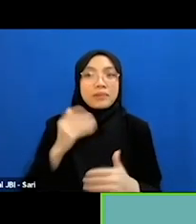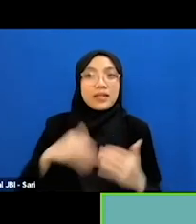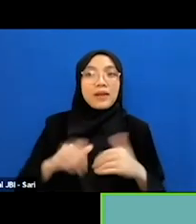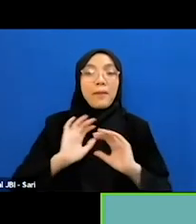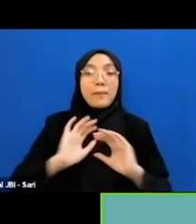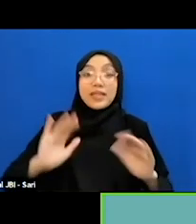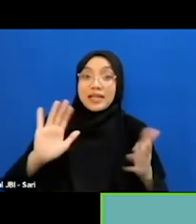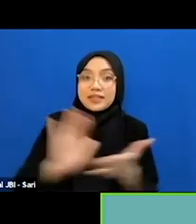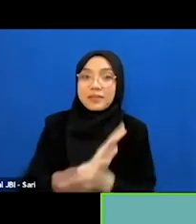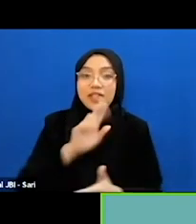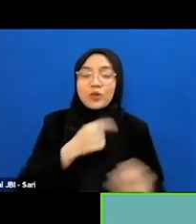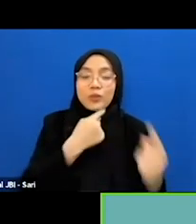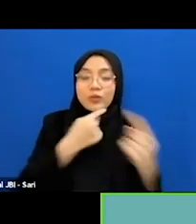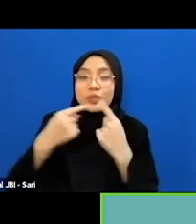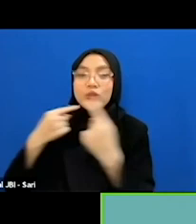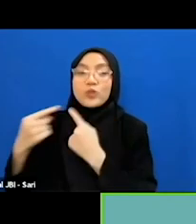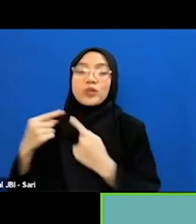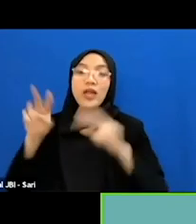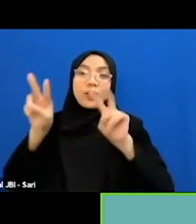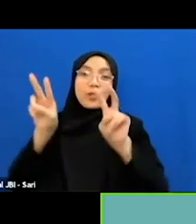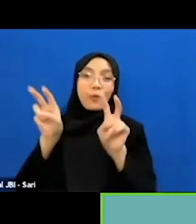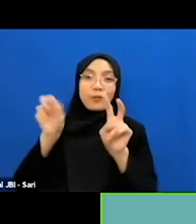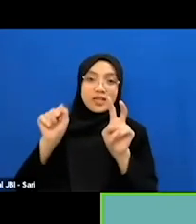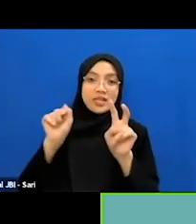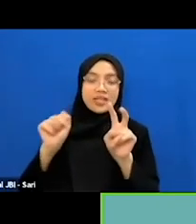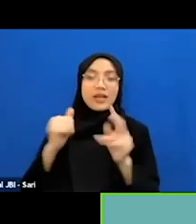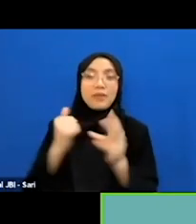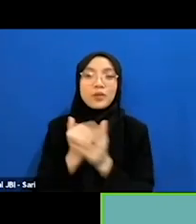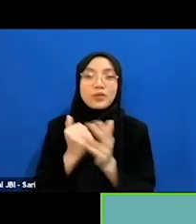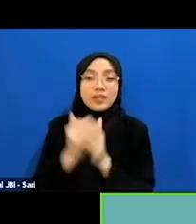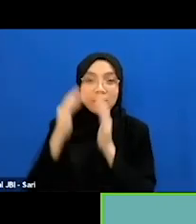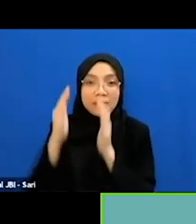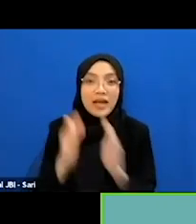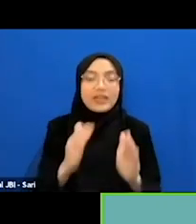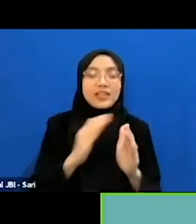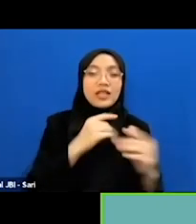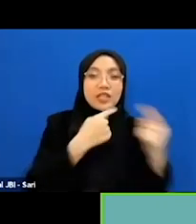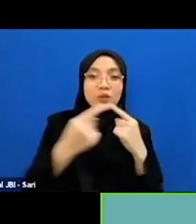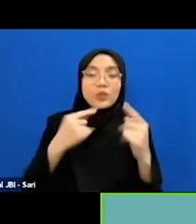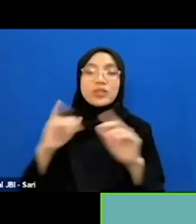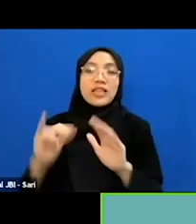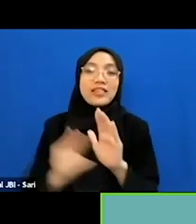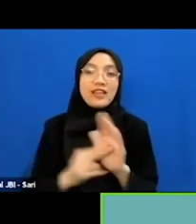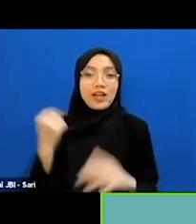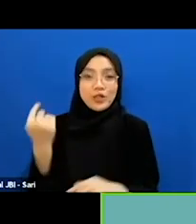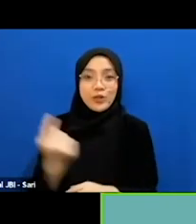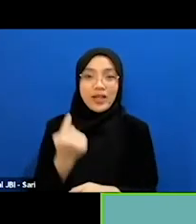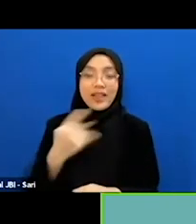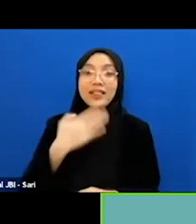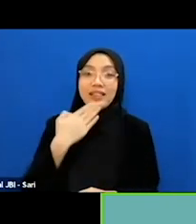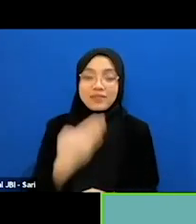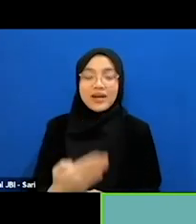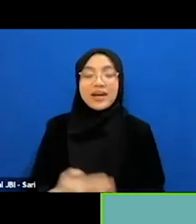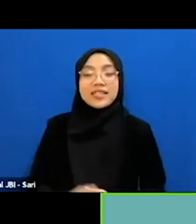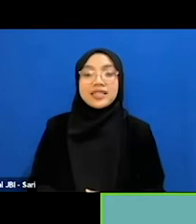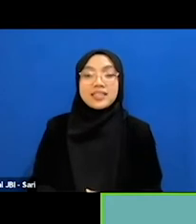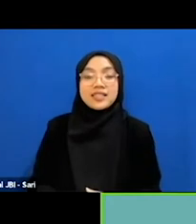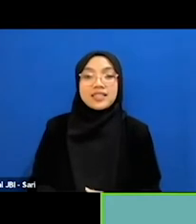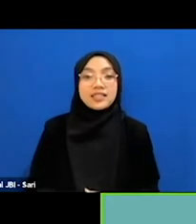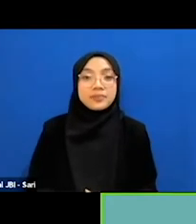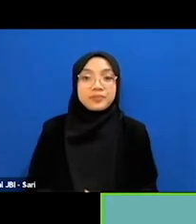lagi untuk membahas topik ini yang juga menjadi pusat perhatian diskusi internasional terima kasih